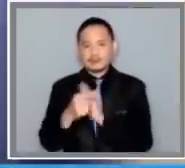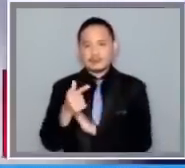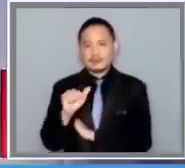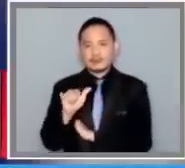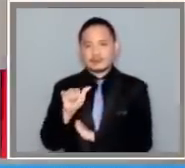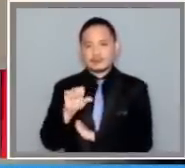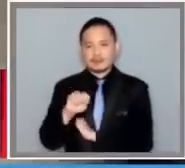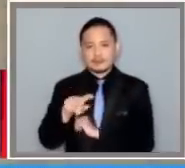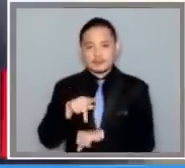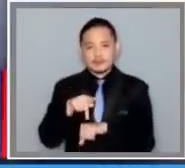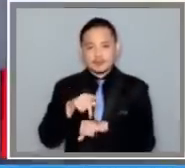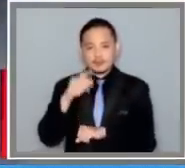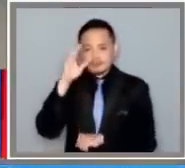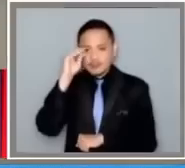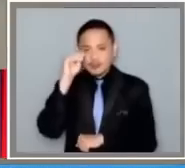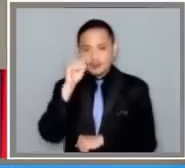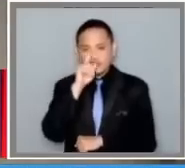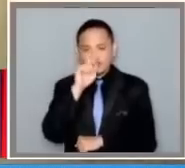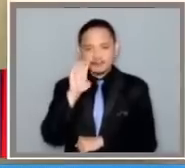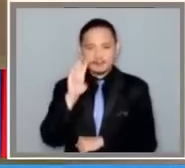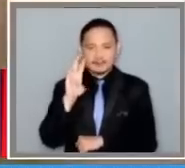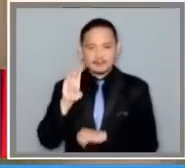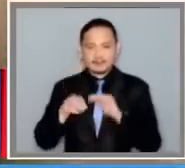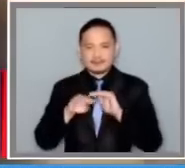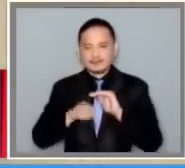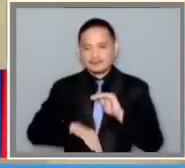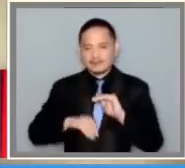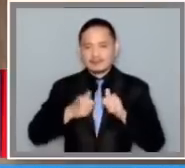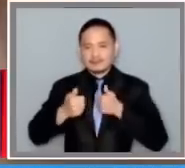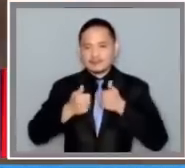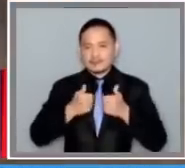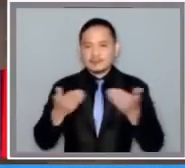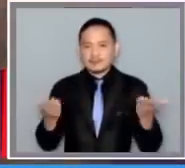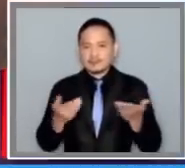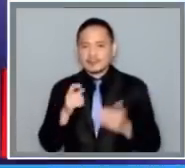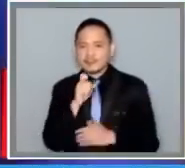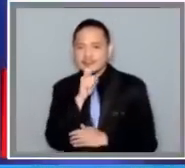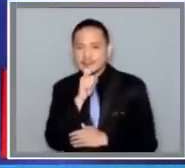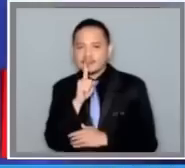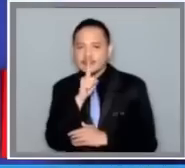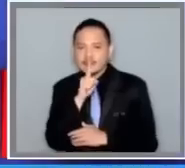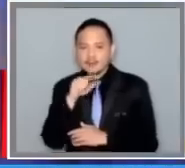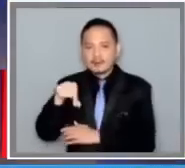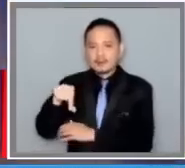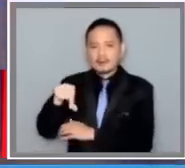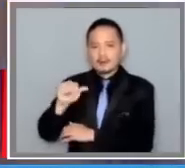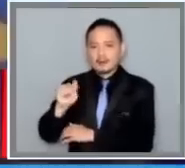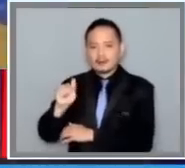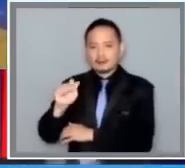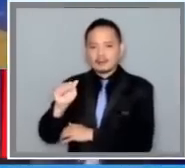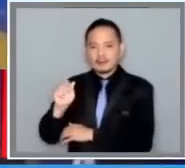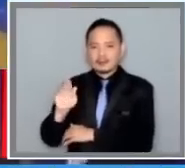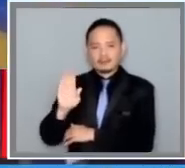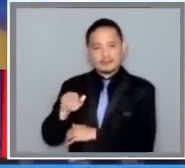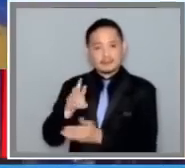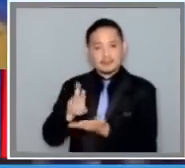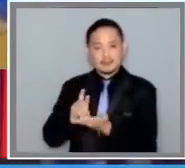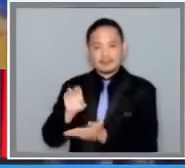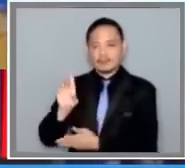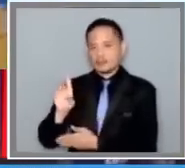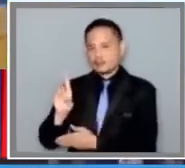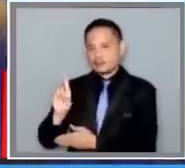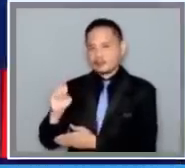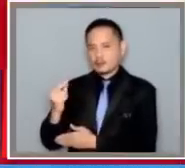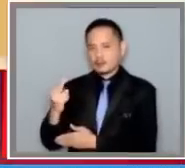FIBA Under-16 Asian Championship sa Doha, Qatar. 16 na kupunan ang naglaban-laban dyan. Dahil sa kanilang